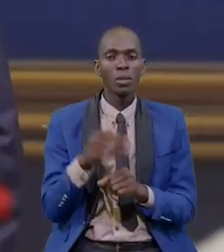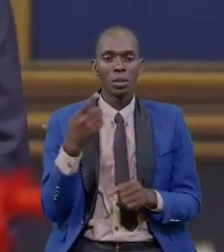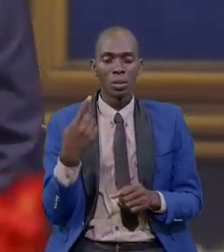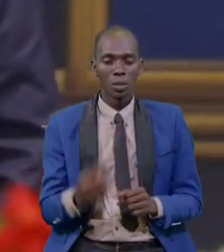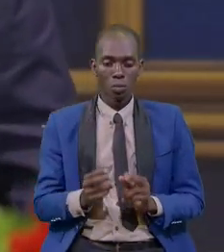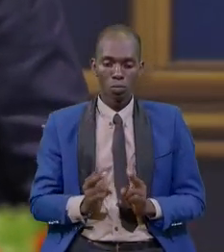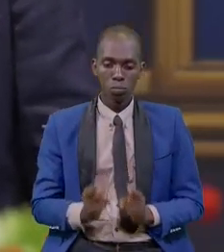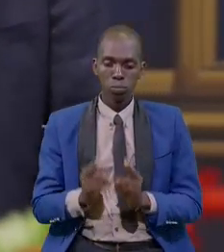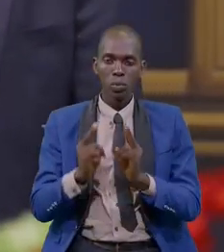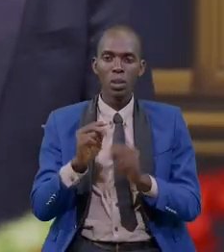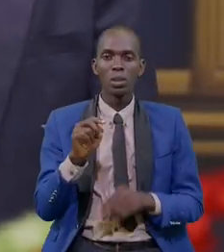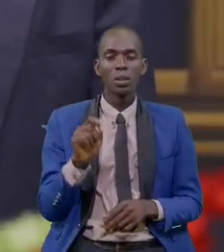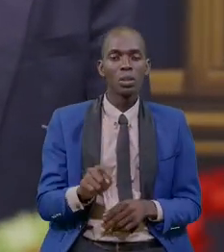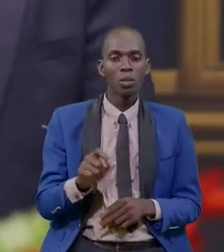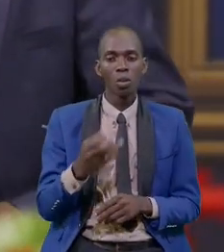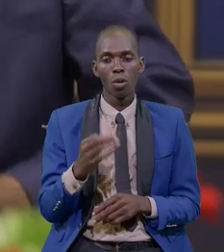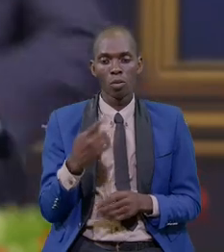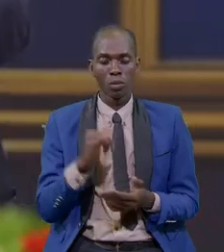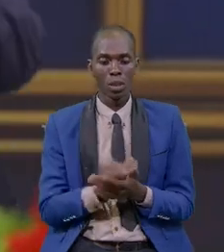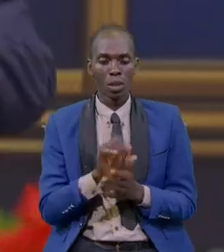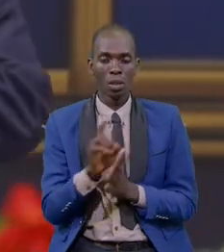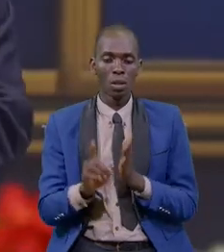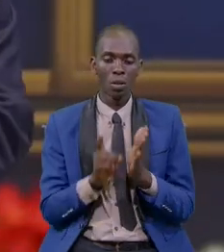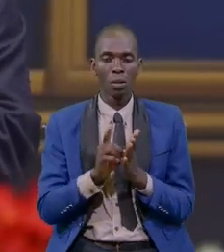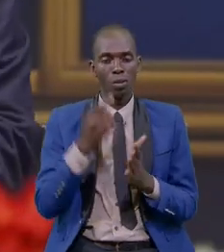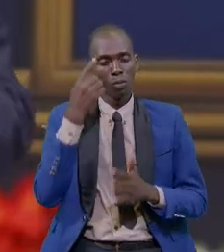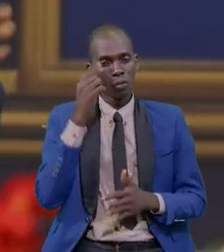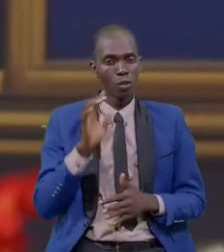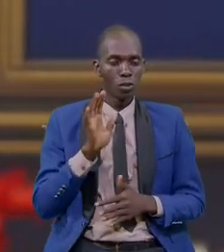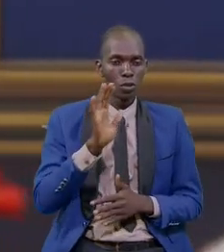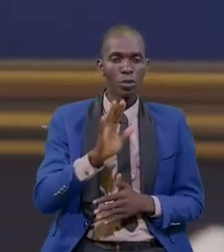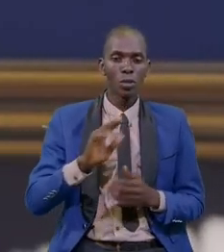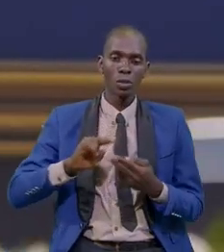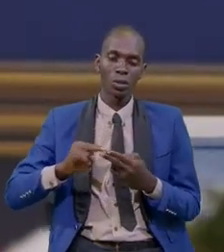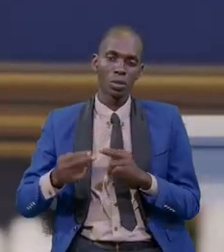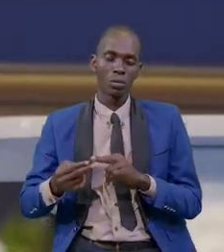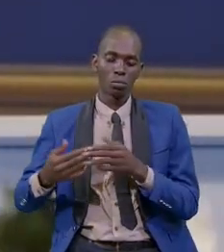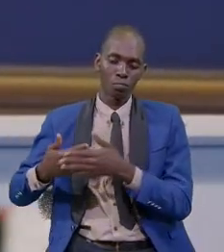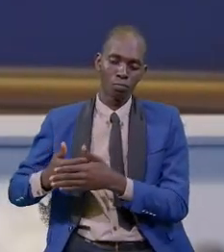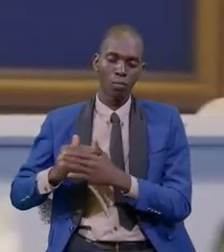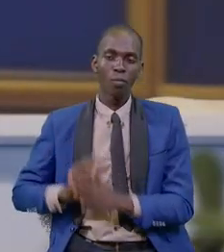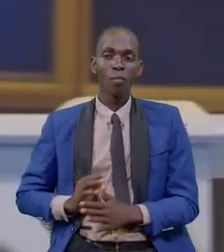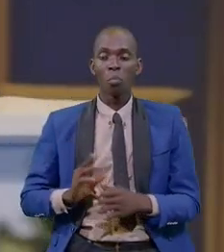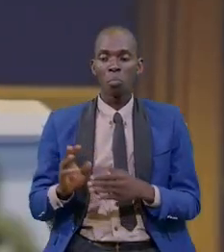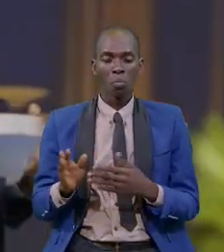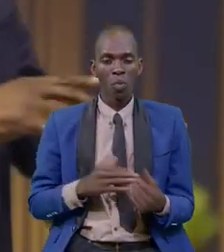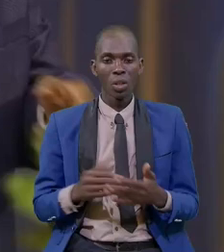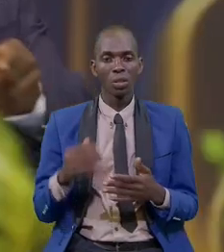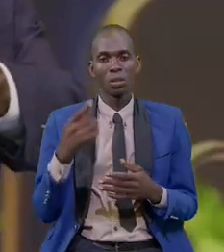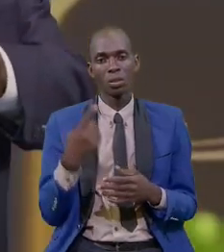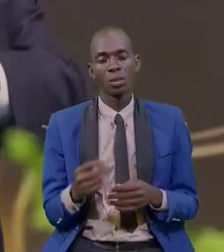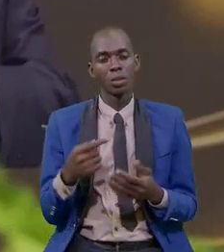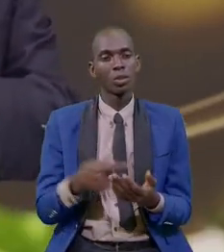l'urgente œuvre de l'heure pour votre voisin. Ça fait partie de l'évangile. Et il nous dit au verset